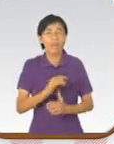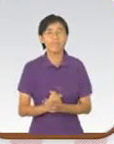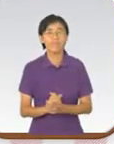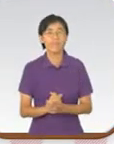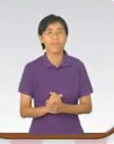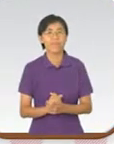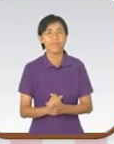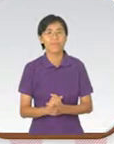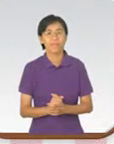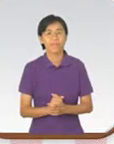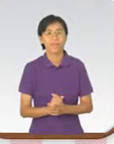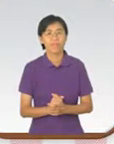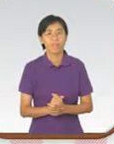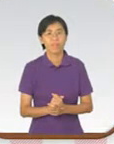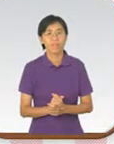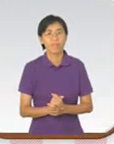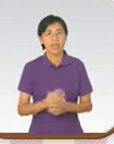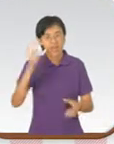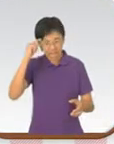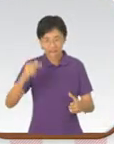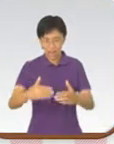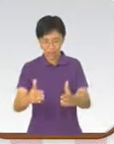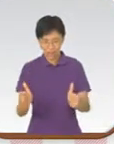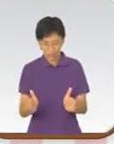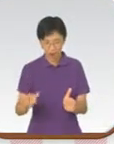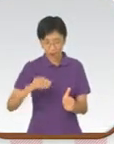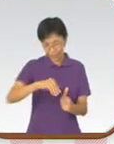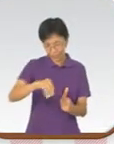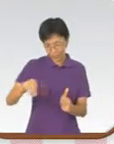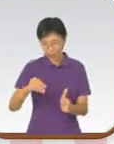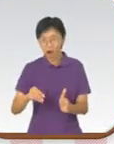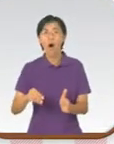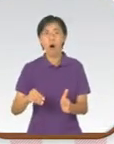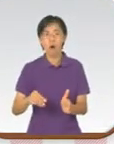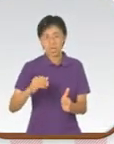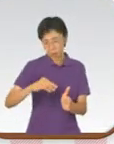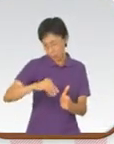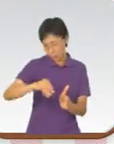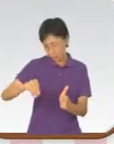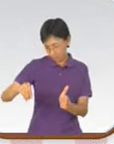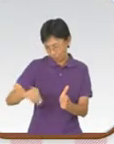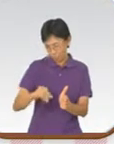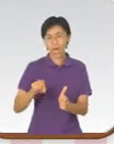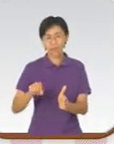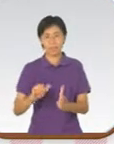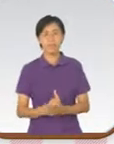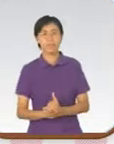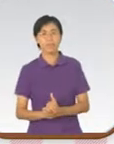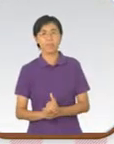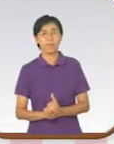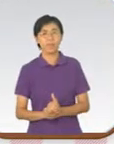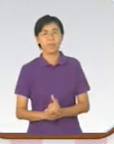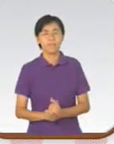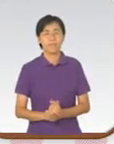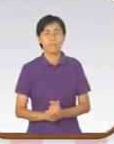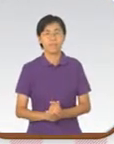ค้กแล้วเนี่ยจะมาล้อมๆเฉยๆน้อยไปเต็มๆเลยค่ะต้องเต็มๆอันเลย เรียกได้ว่าจุใจกันเลยทีเดียว